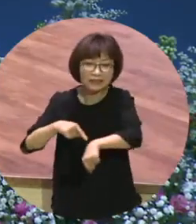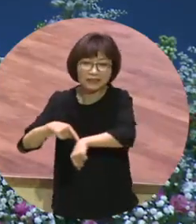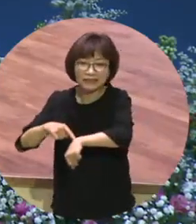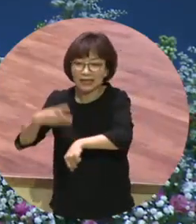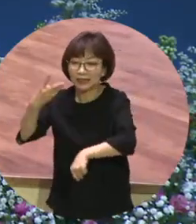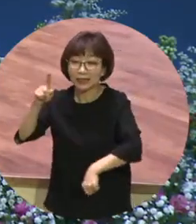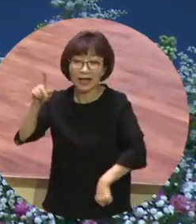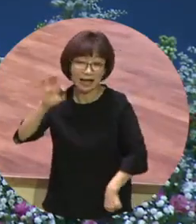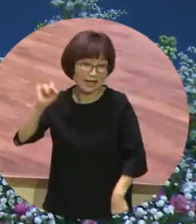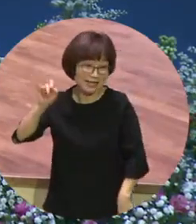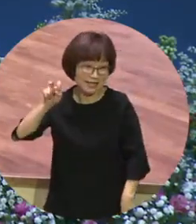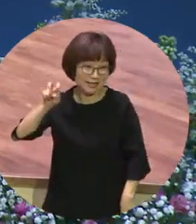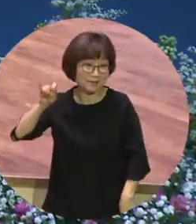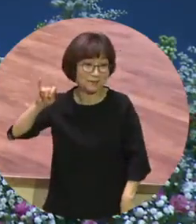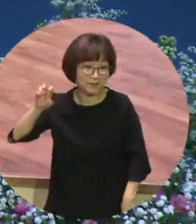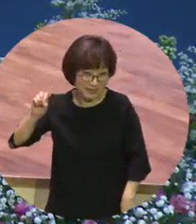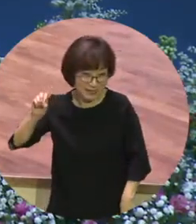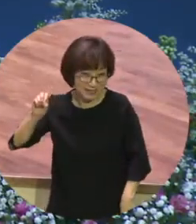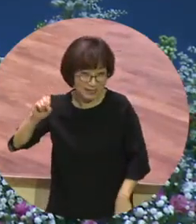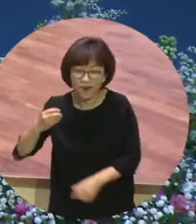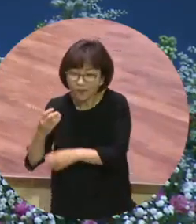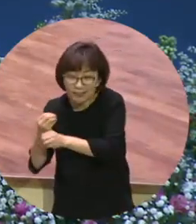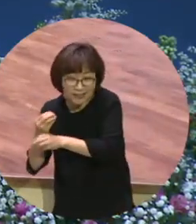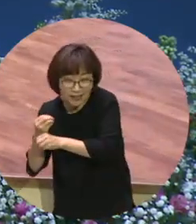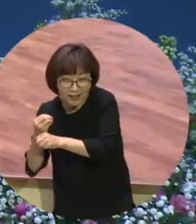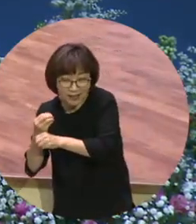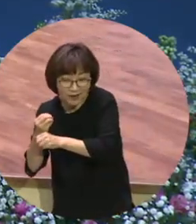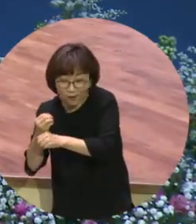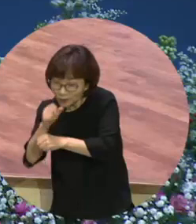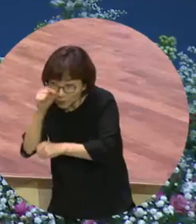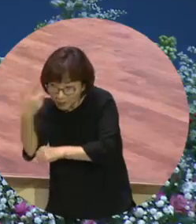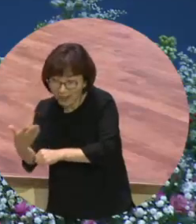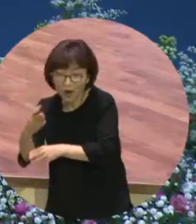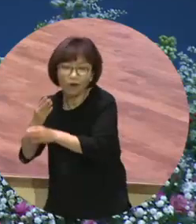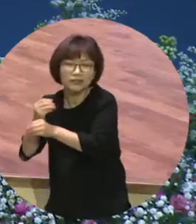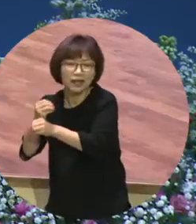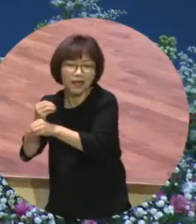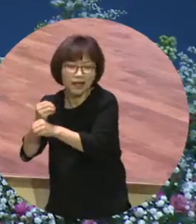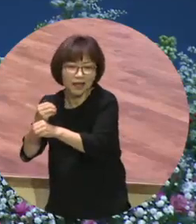해도 언제 하느냐 따라 결과가 달라집니다.